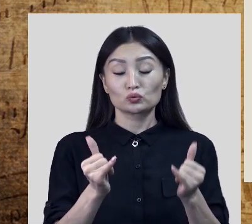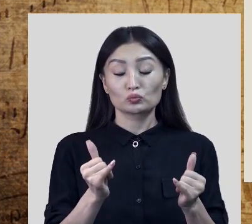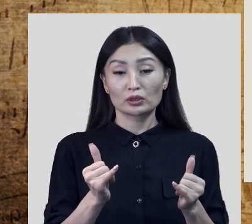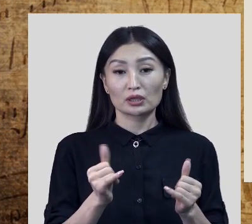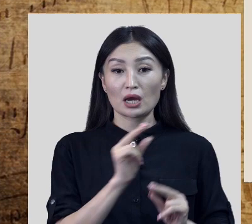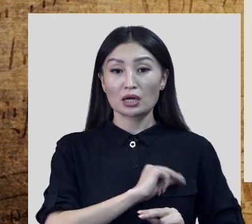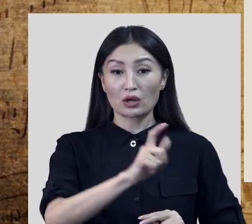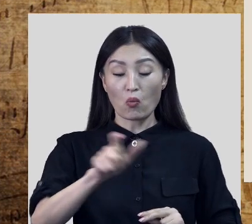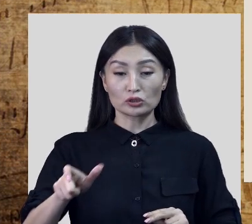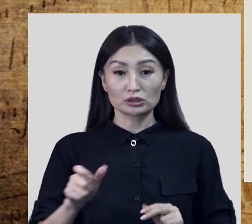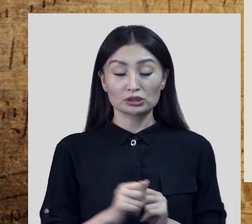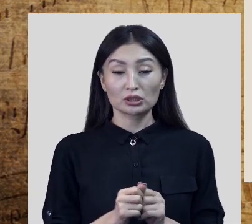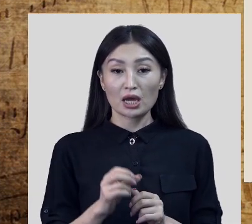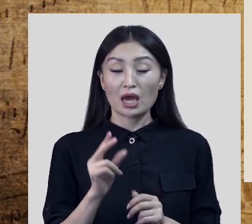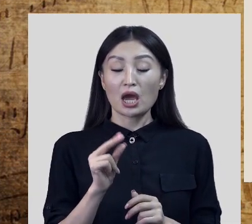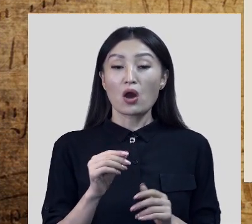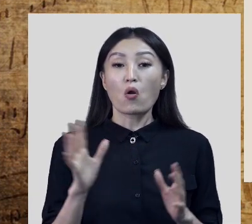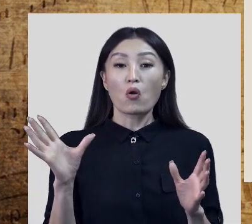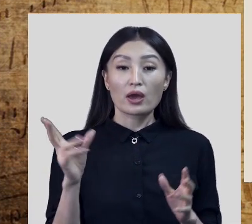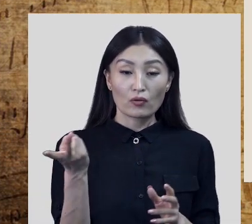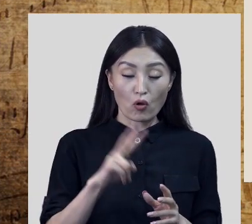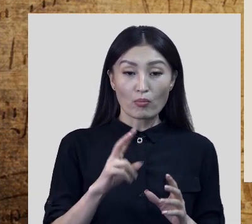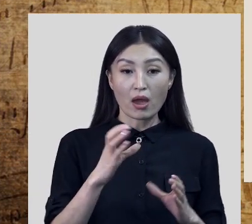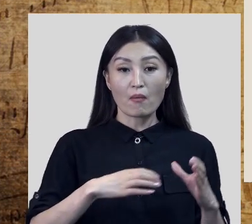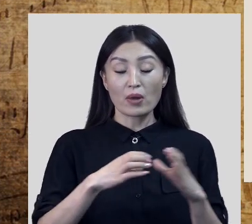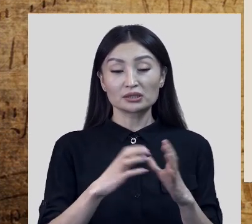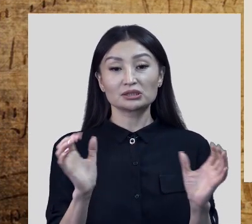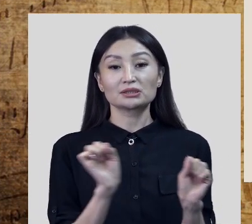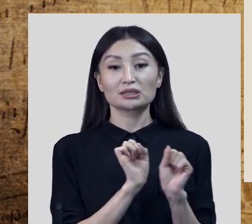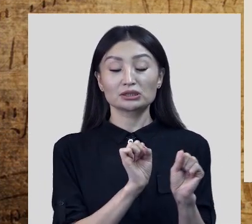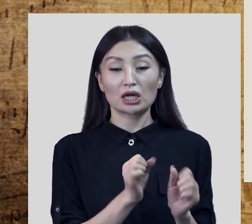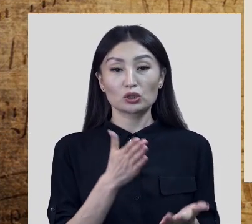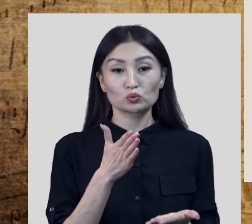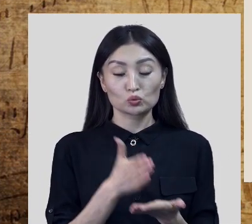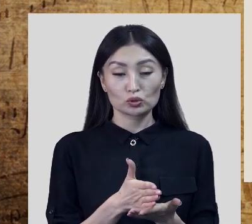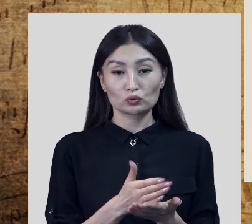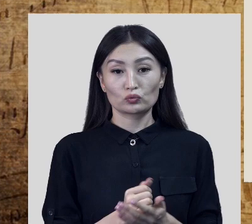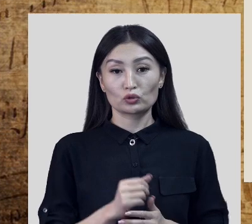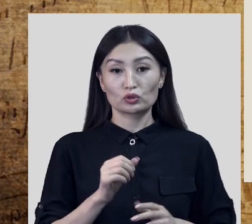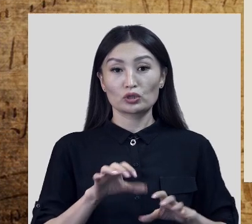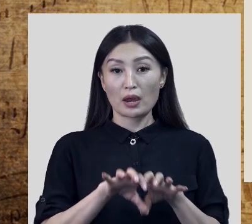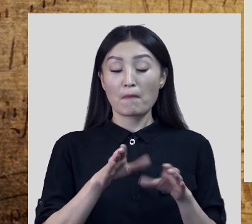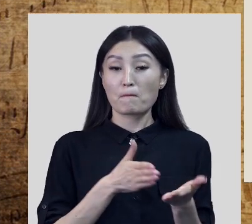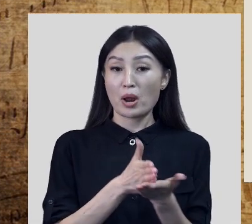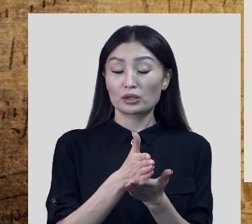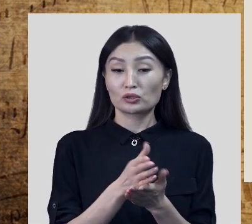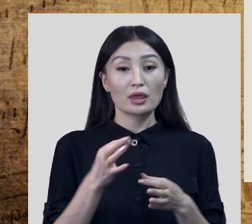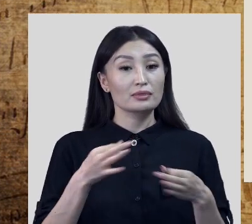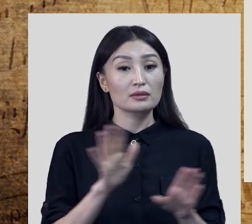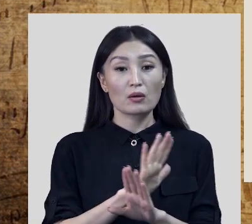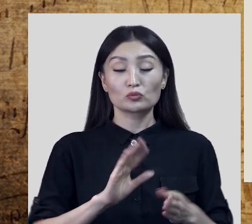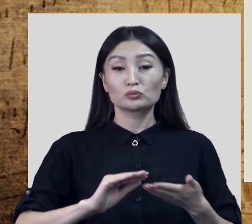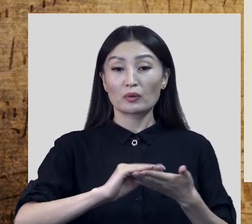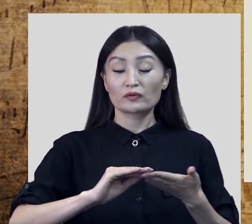фабриканты но обе партии защищали существующий строй они видели свою главную задачу в том чтобы не допустить